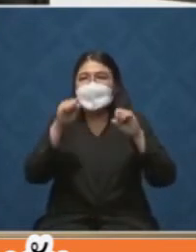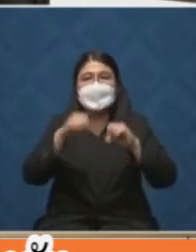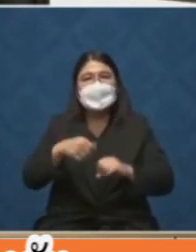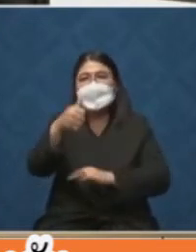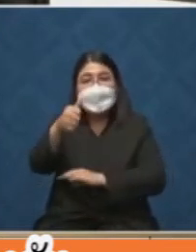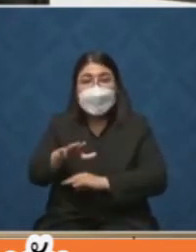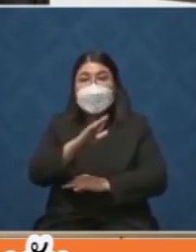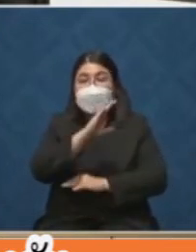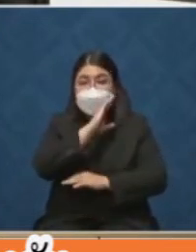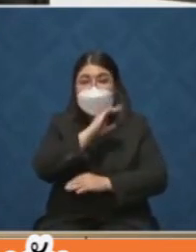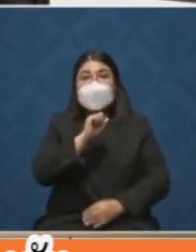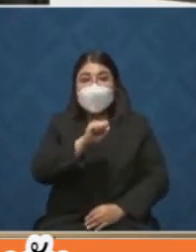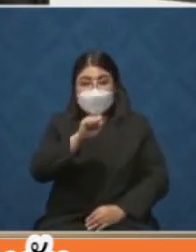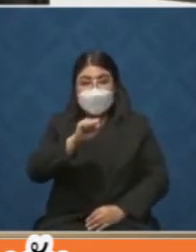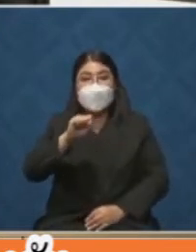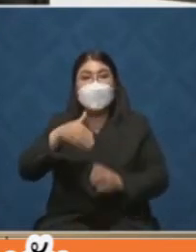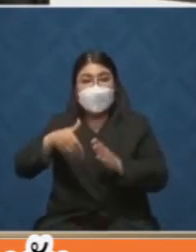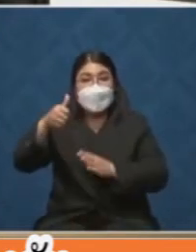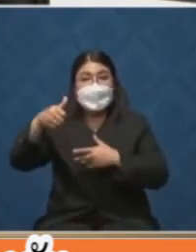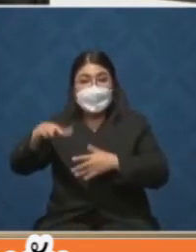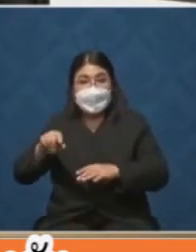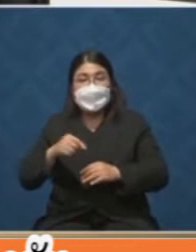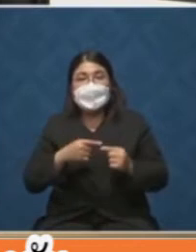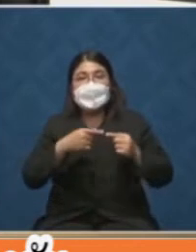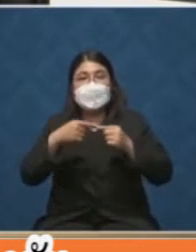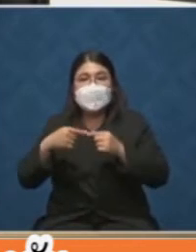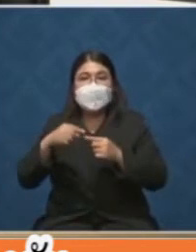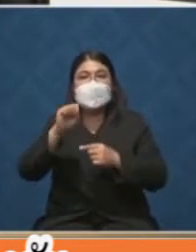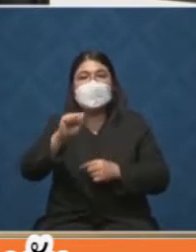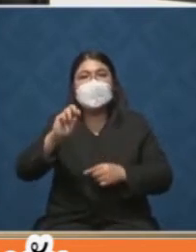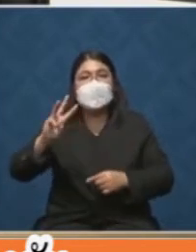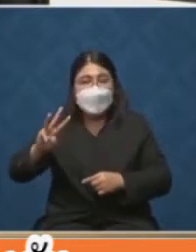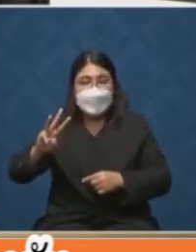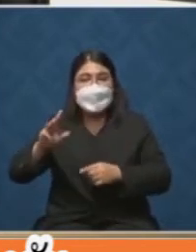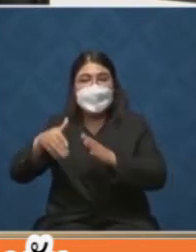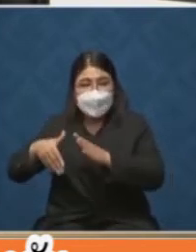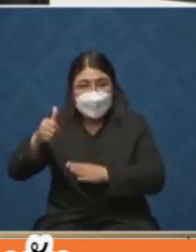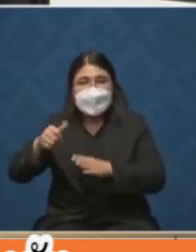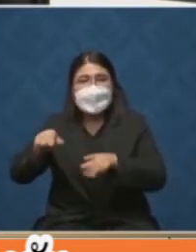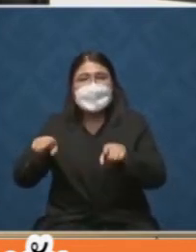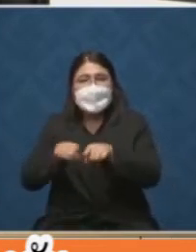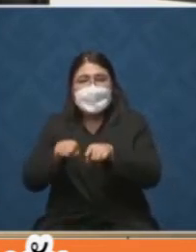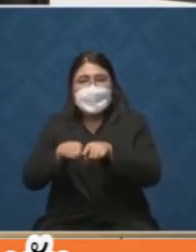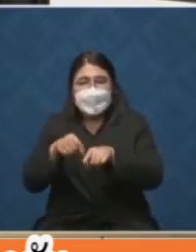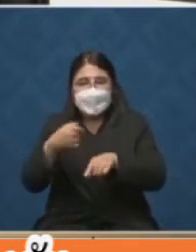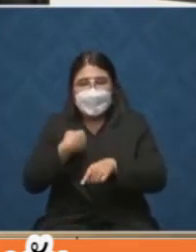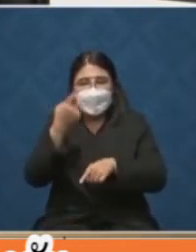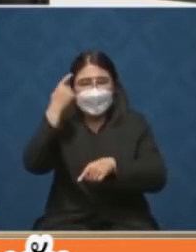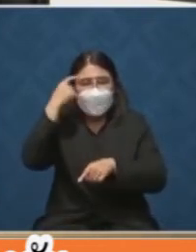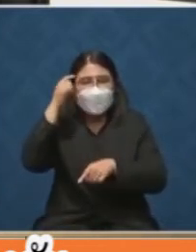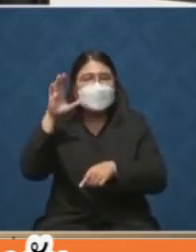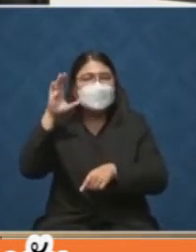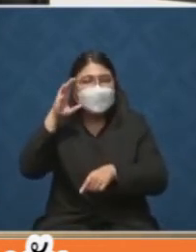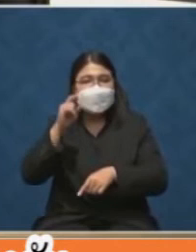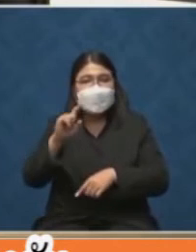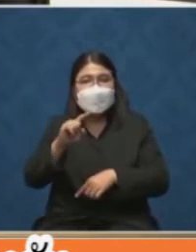ครทบทานแต่อยางไรกตามรับรอปฏิษฐฑกระบวณ kır aed a into Harperไม่ได้ ใแ่ที่ว่าหลัจาก